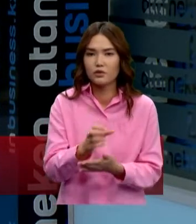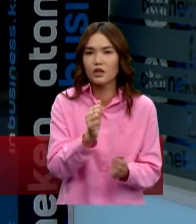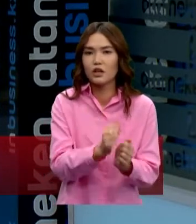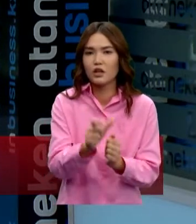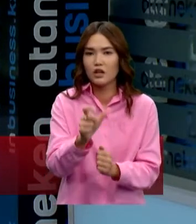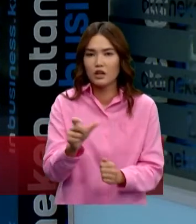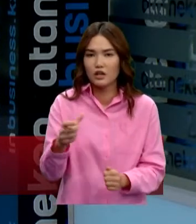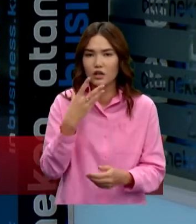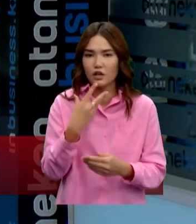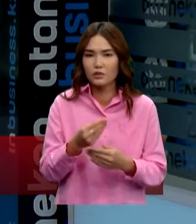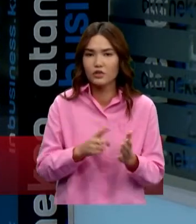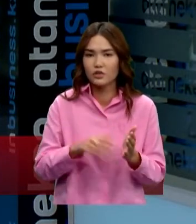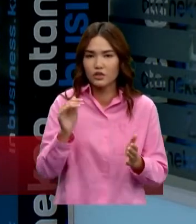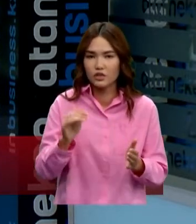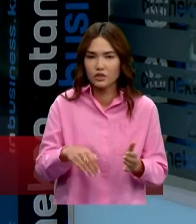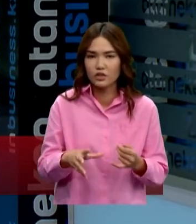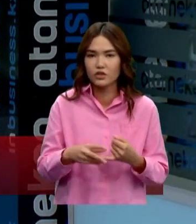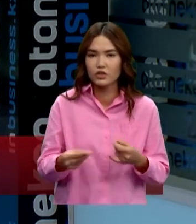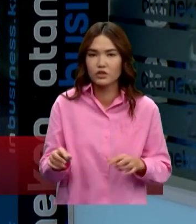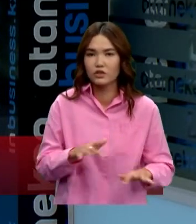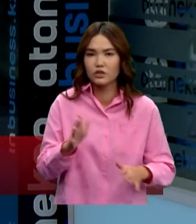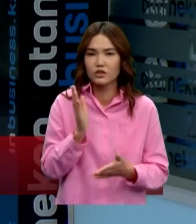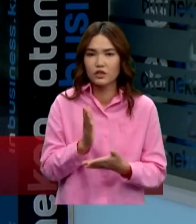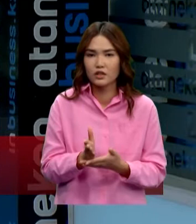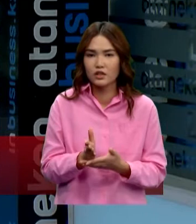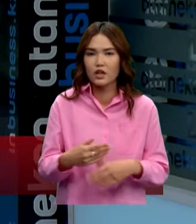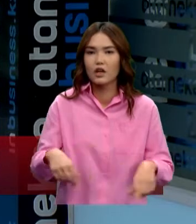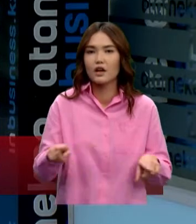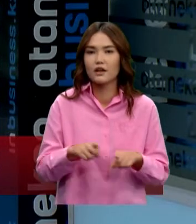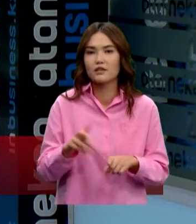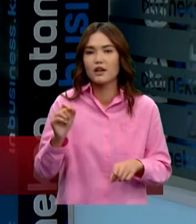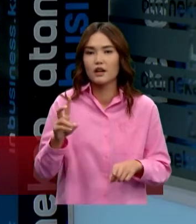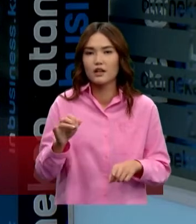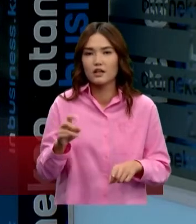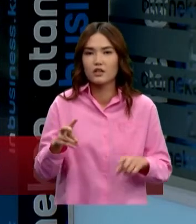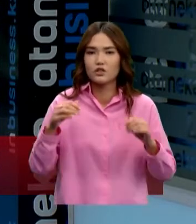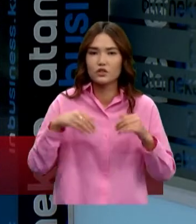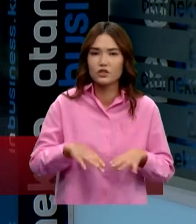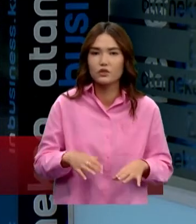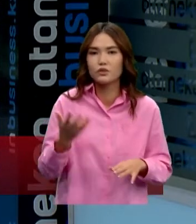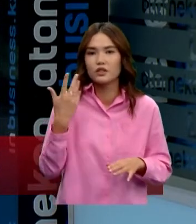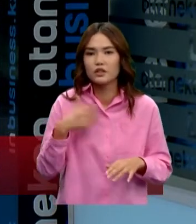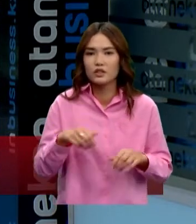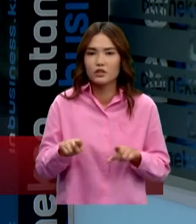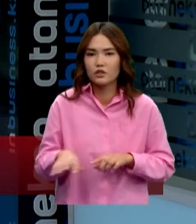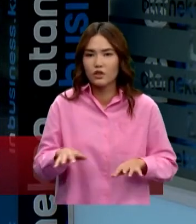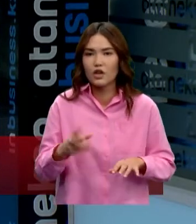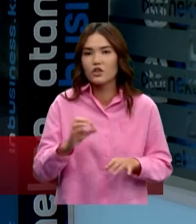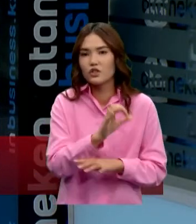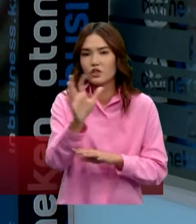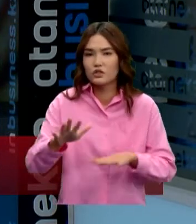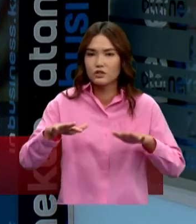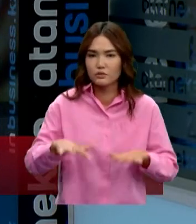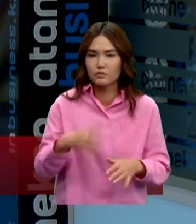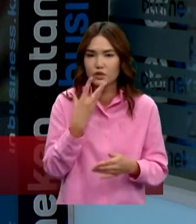көліктердің жетіспеушілігінде жыр қылып айтады. Талай жыл айтылса да түбегейлі шешілмеген мәселеге шығыстағы әріптесім